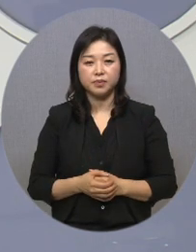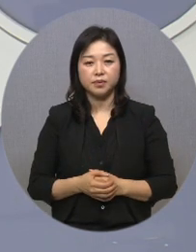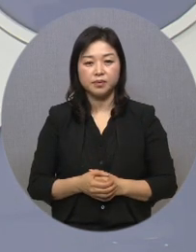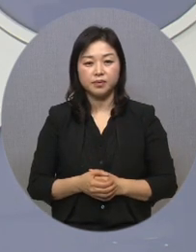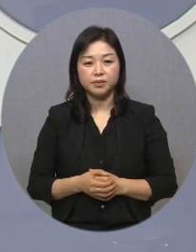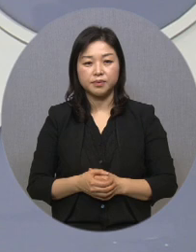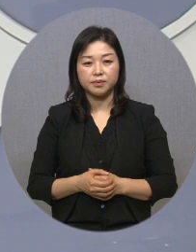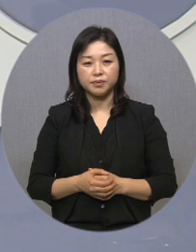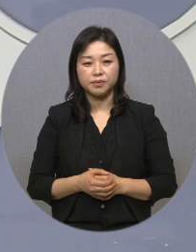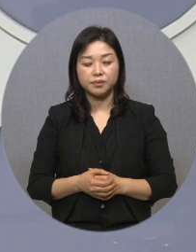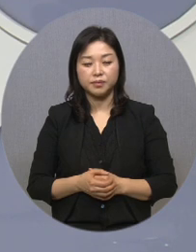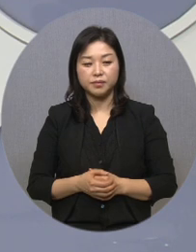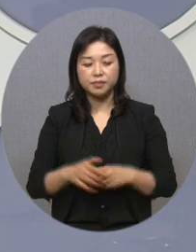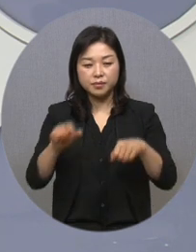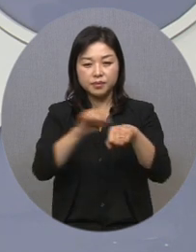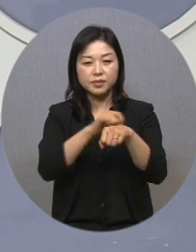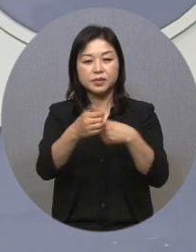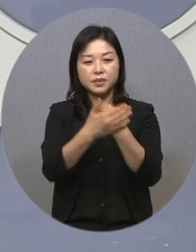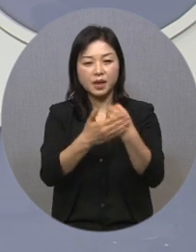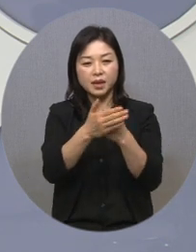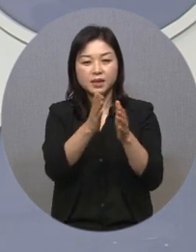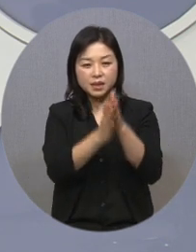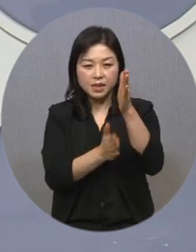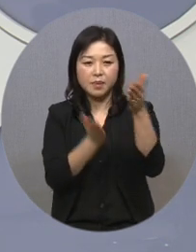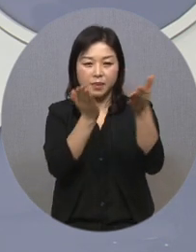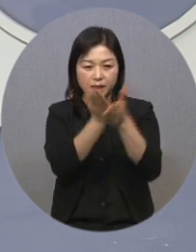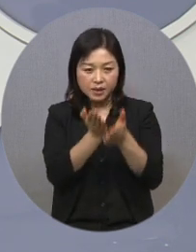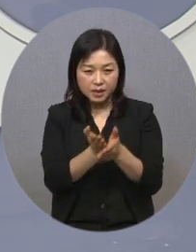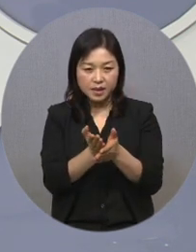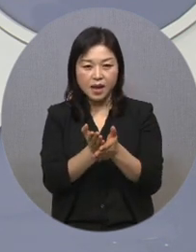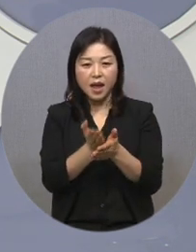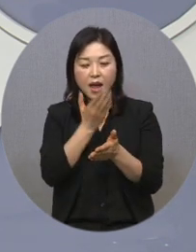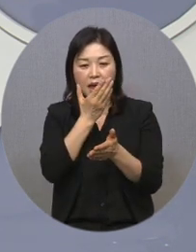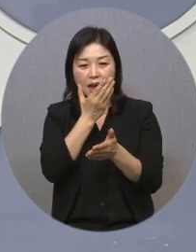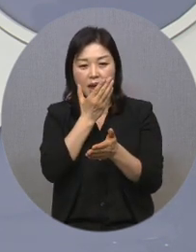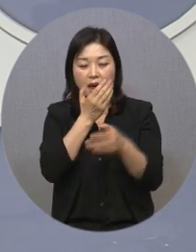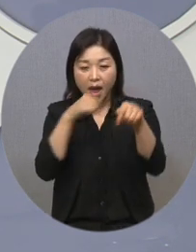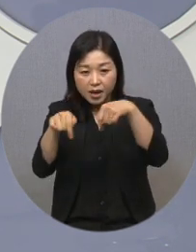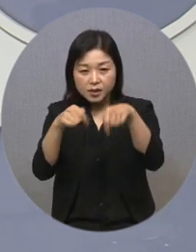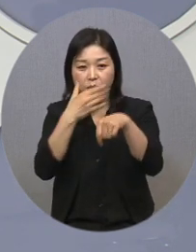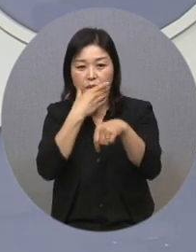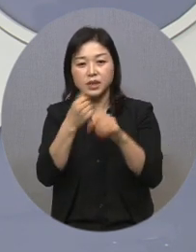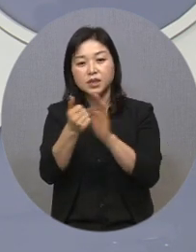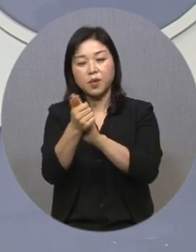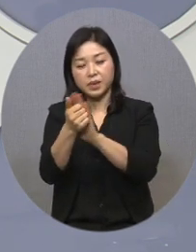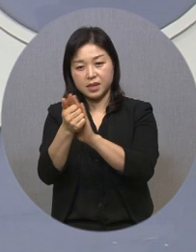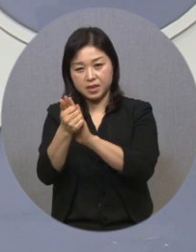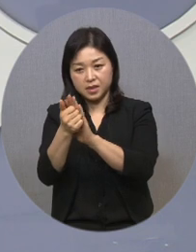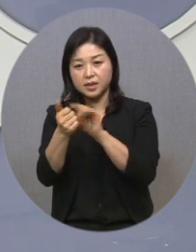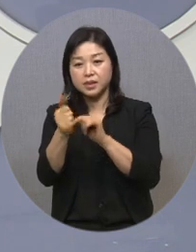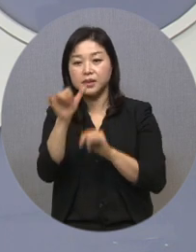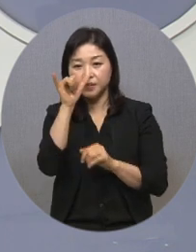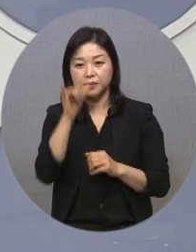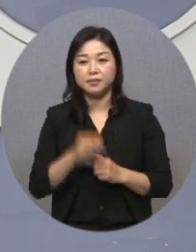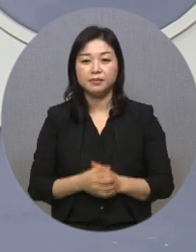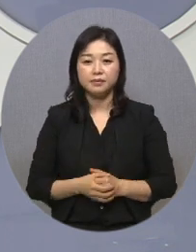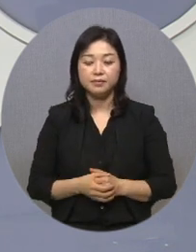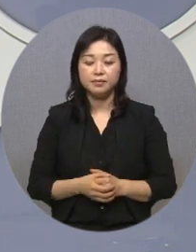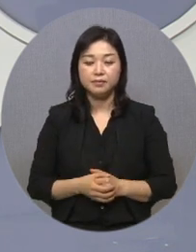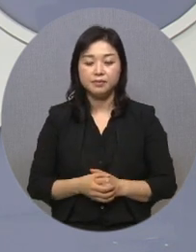특례시에 맞는 행정복지 서비스 개선을 좀 찾을 수가 있을 것 같습니다.